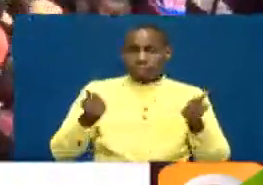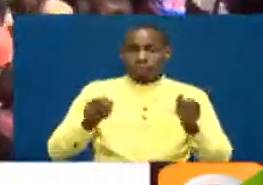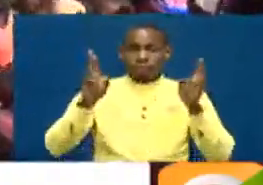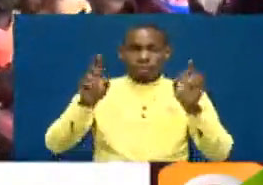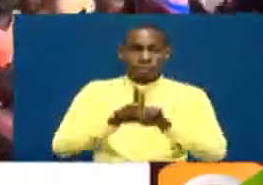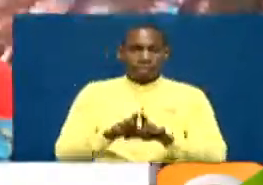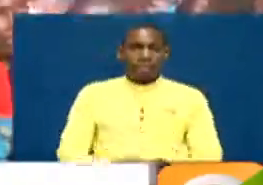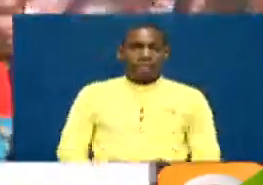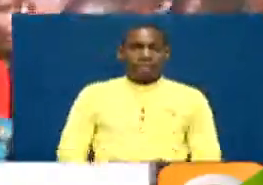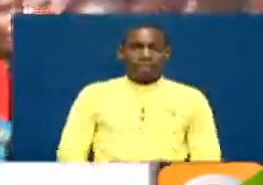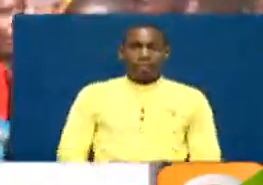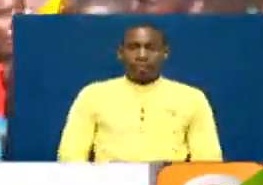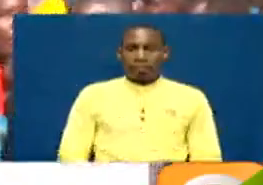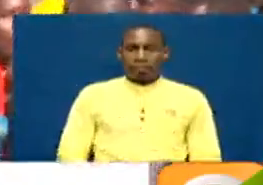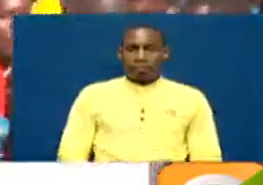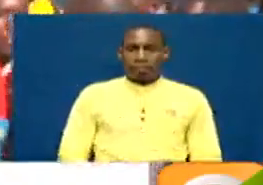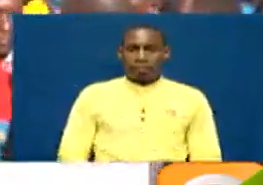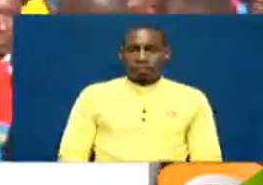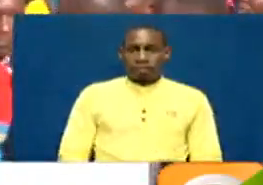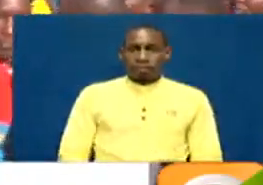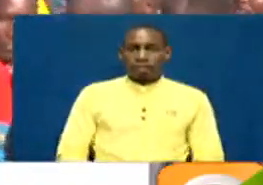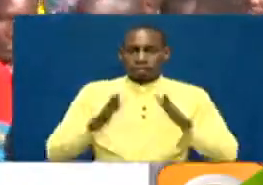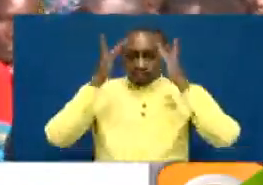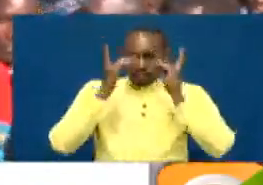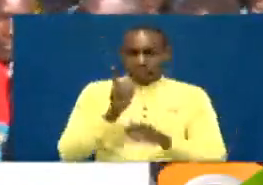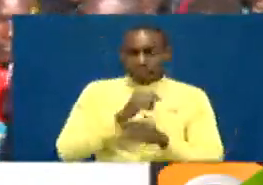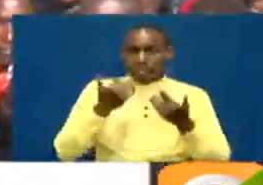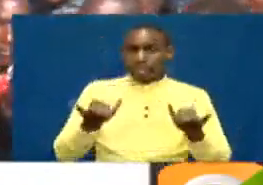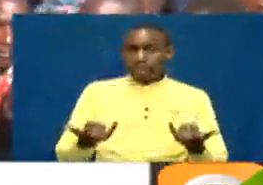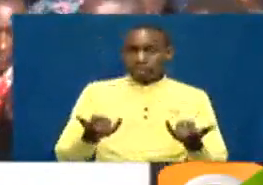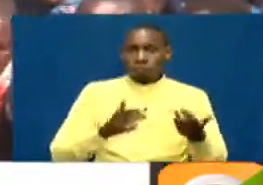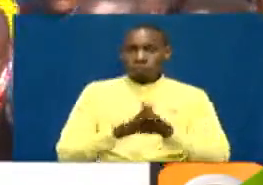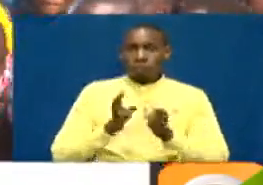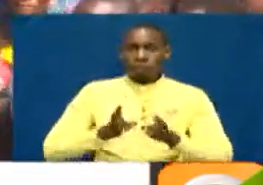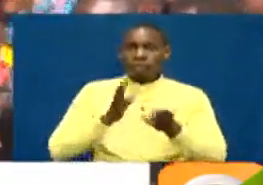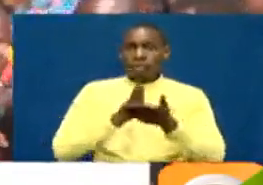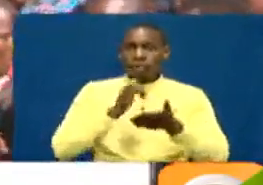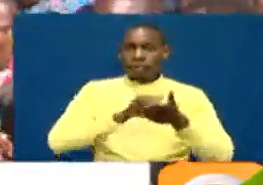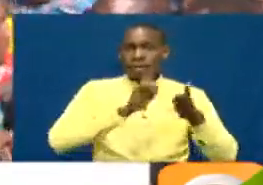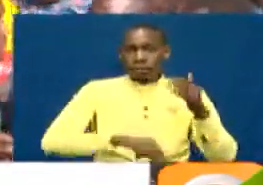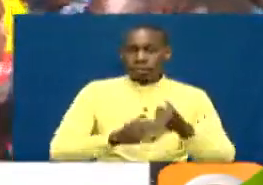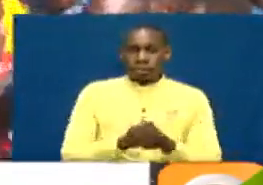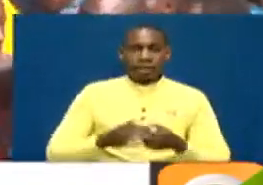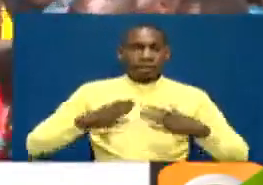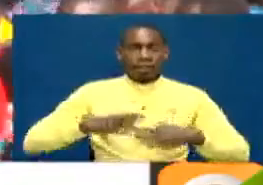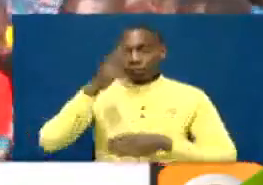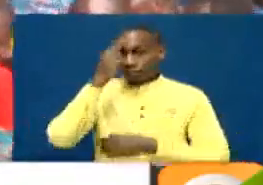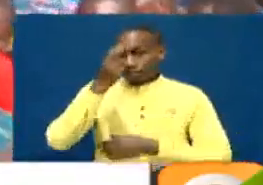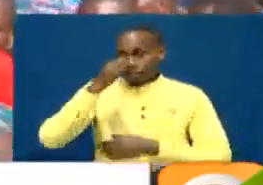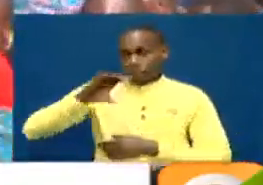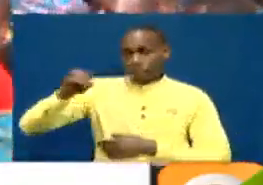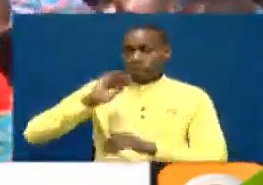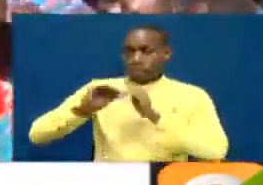suala hilo. Mba ya kidong iamuliwe kwa njia ambayo itahakikisha kwamba watu wa Narok